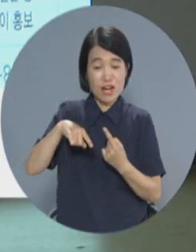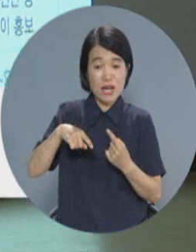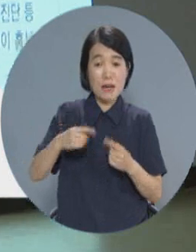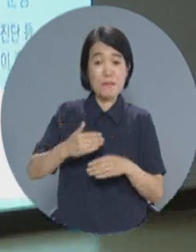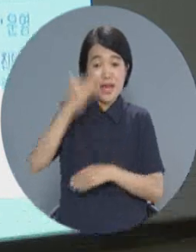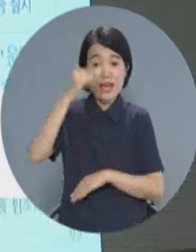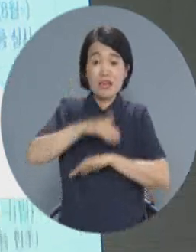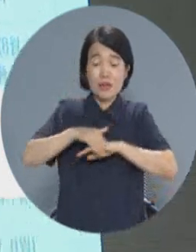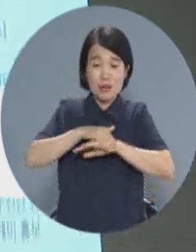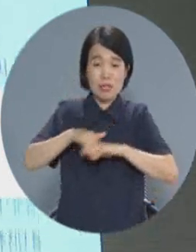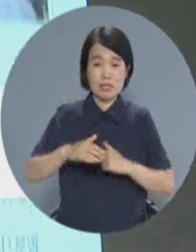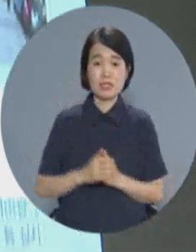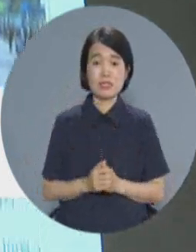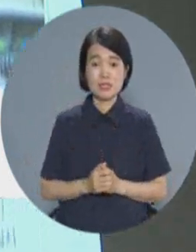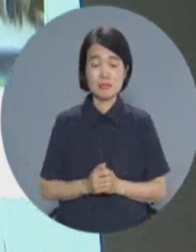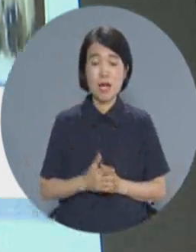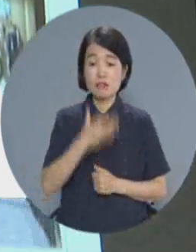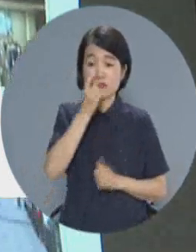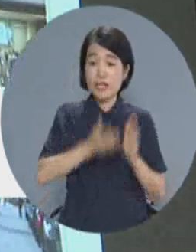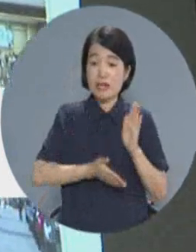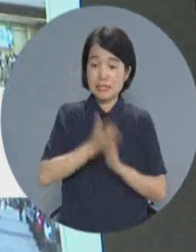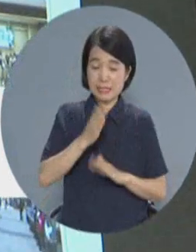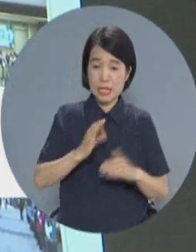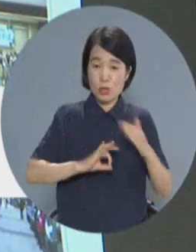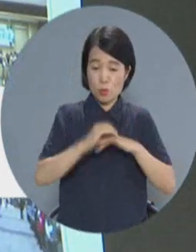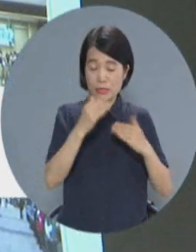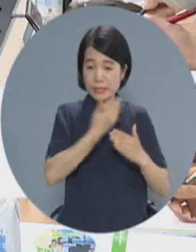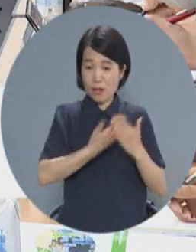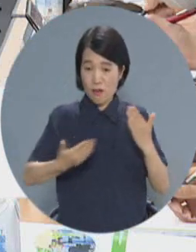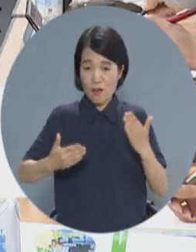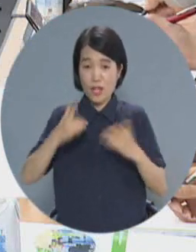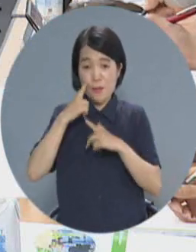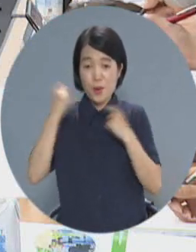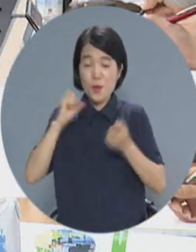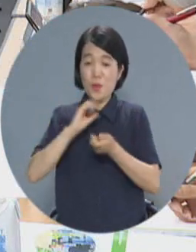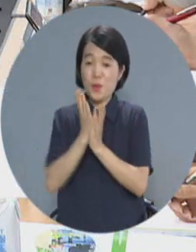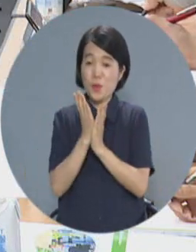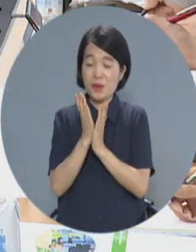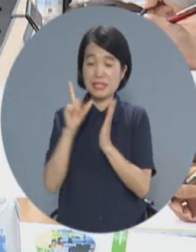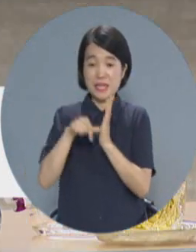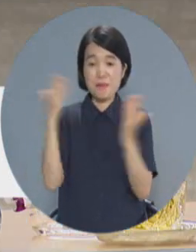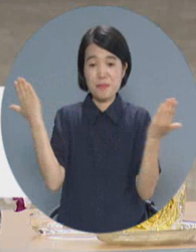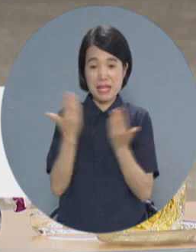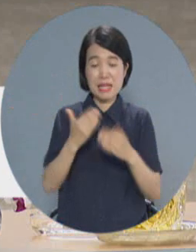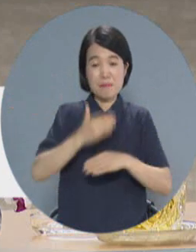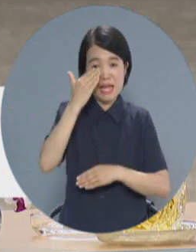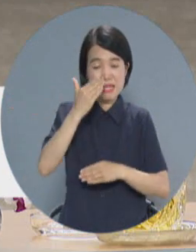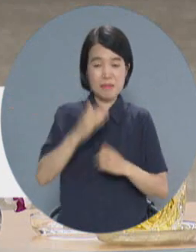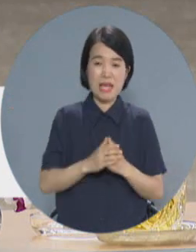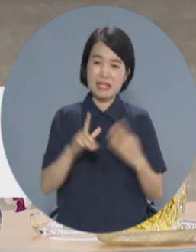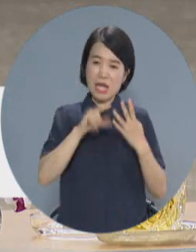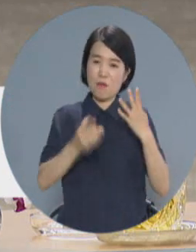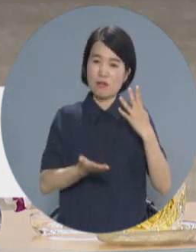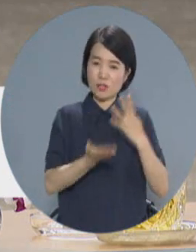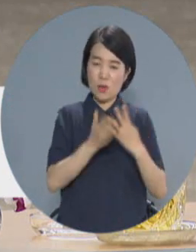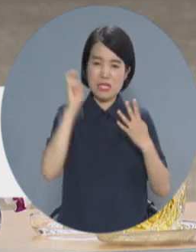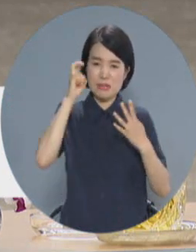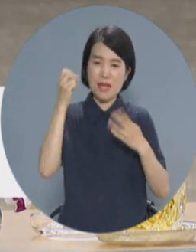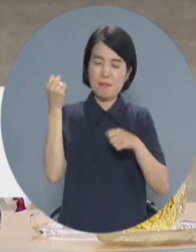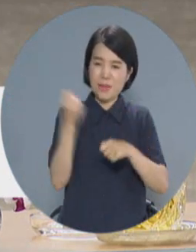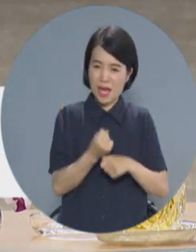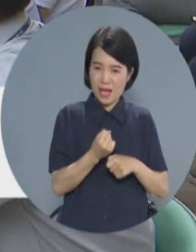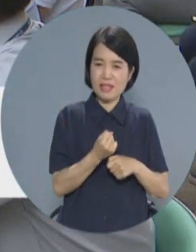개최할 예정이었지만 순천 시내 동천변 등의 벚꽃 개화 시기에 맞춰 박람회 개막일을 4월 초로